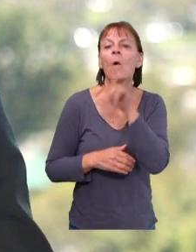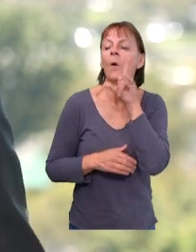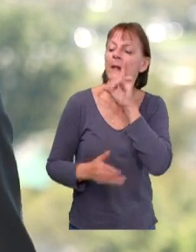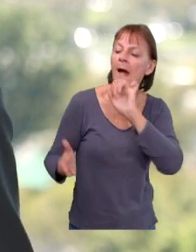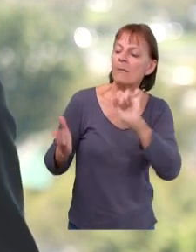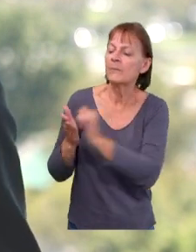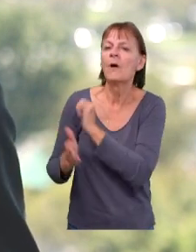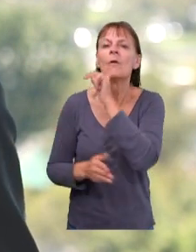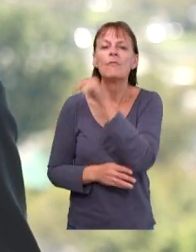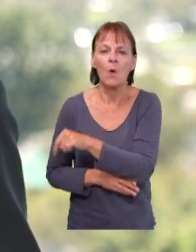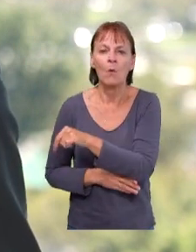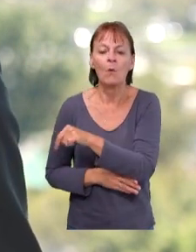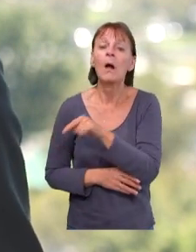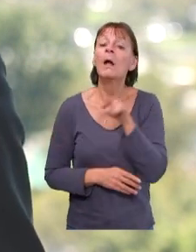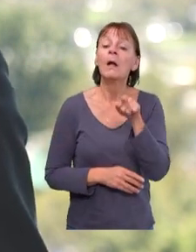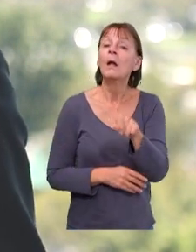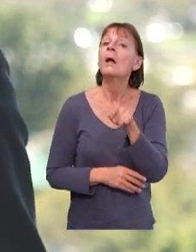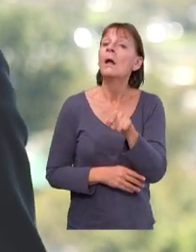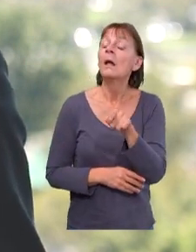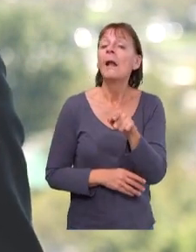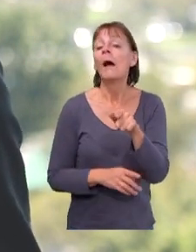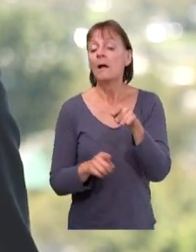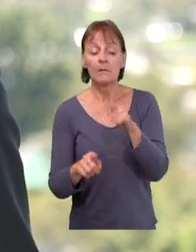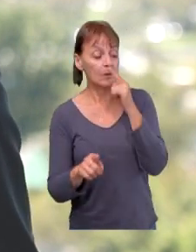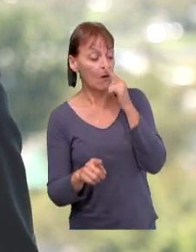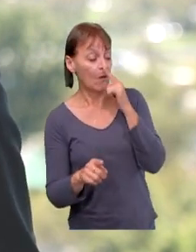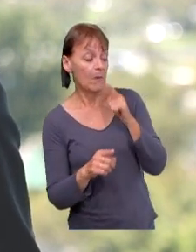C'était en 2020 à Bagdad et selon lui, Benjamin Netanyahou n'avait pas validé cette opération.